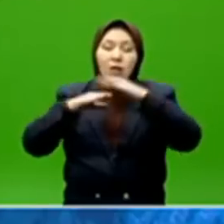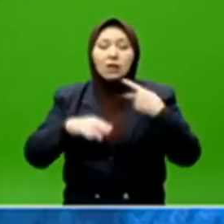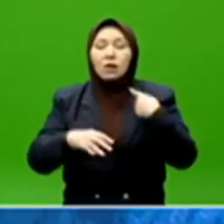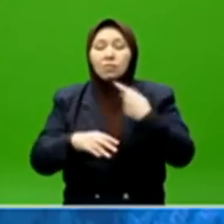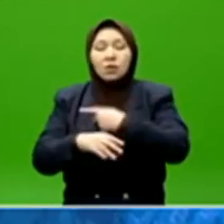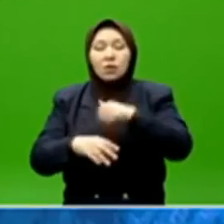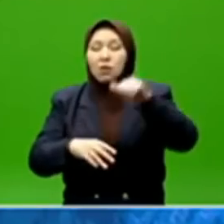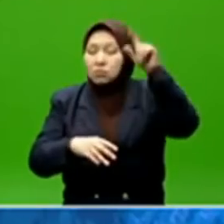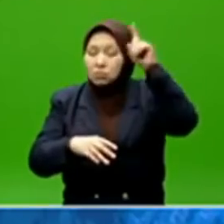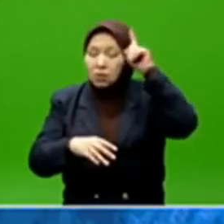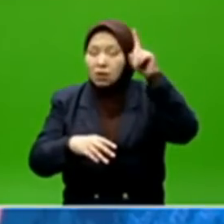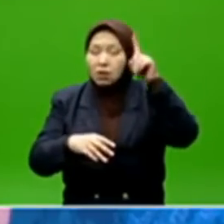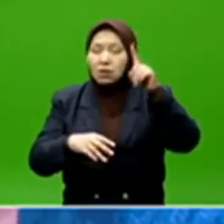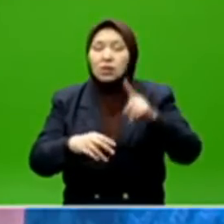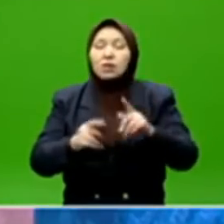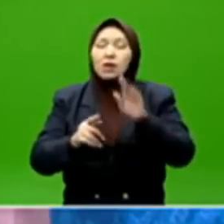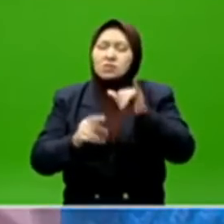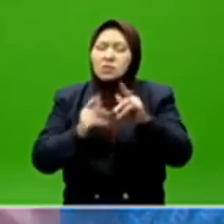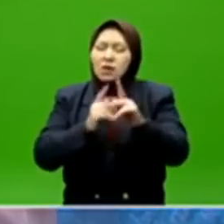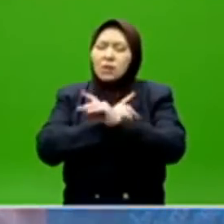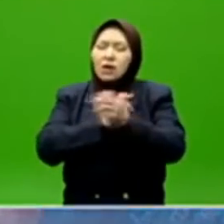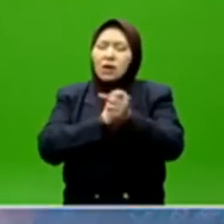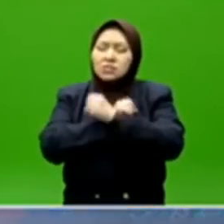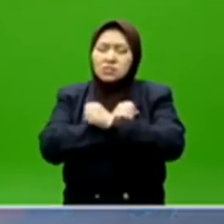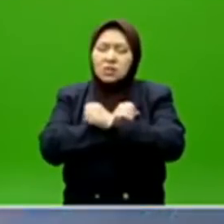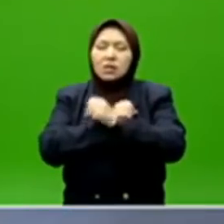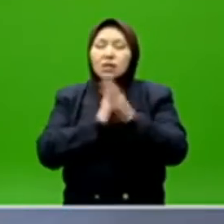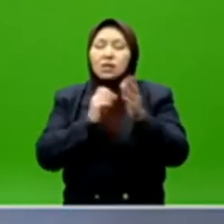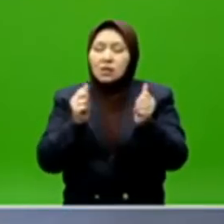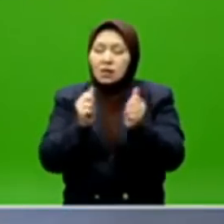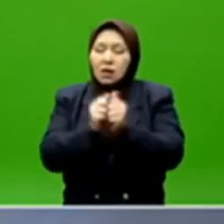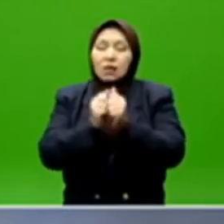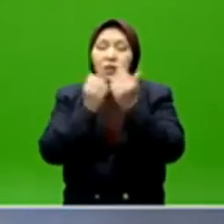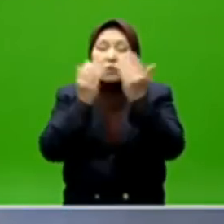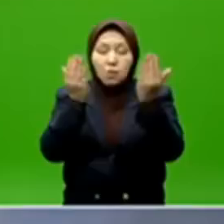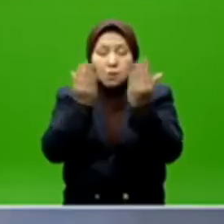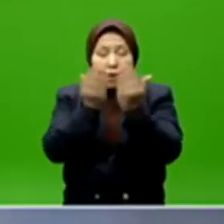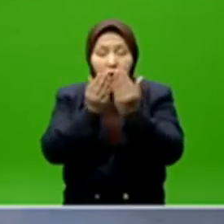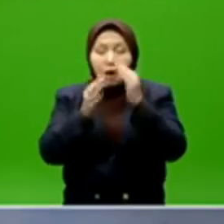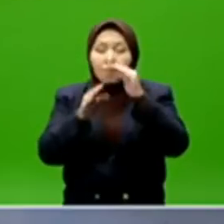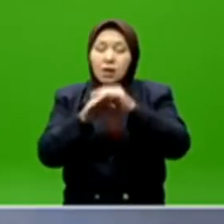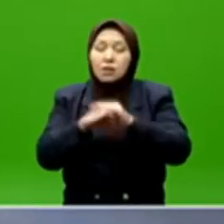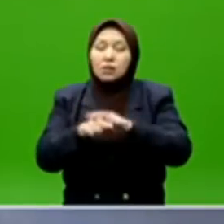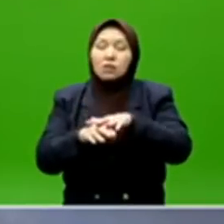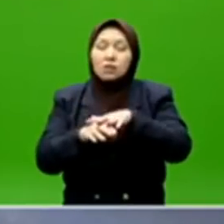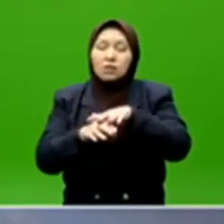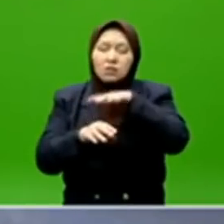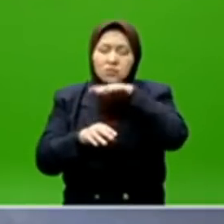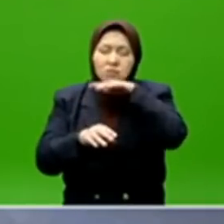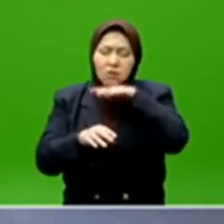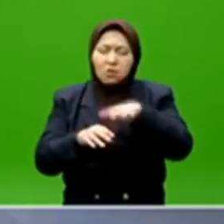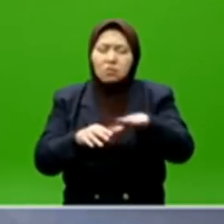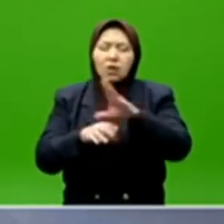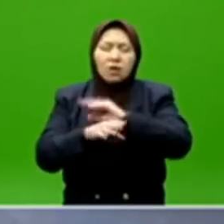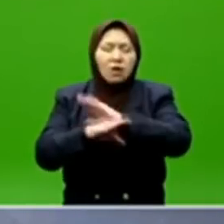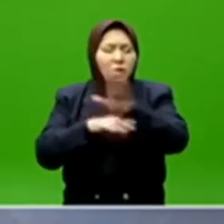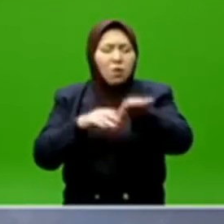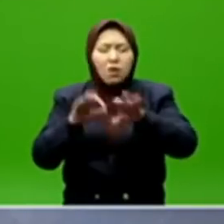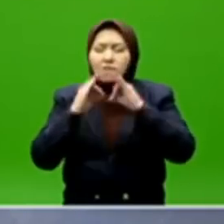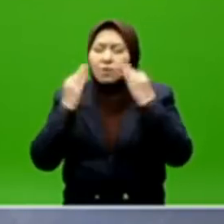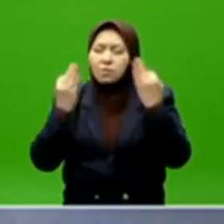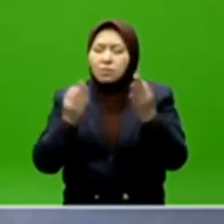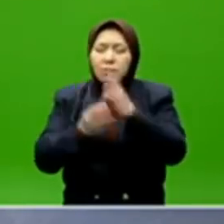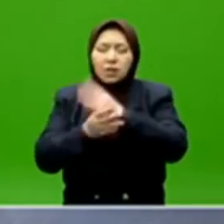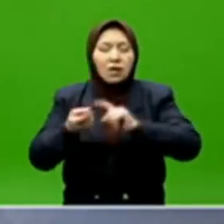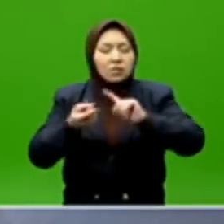Allah, ya Arhamar Rahimin. Wa sallallahu ala sayyidina Muhammadin an-nabiyil ummi wa ala alihi wa sahbihi wa